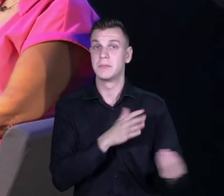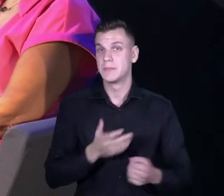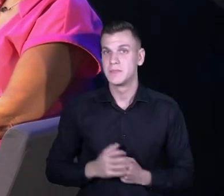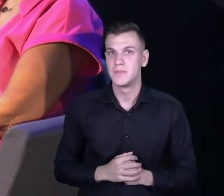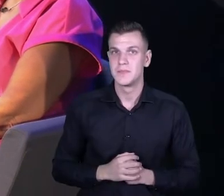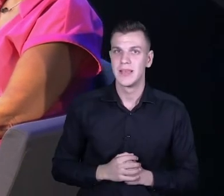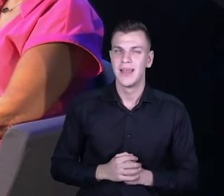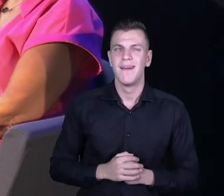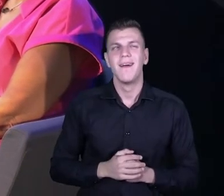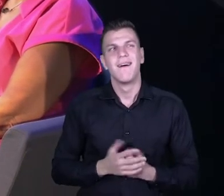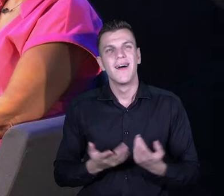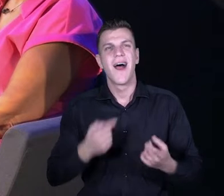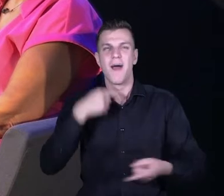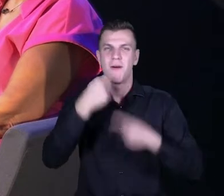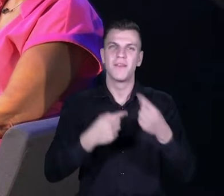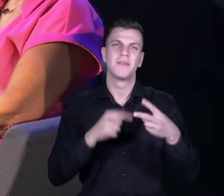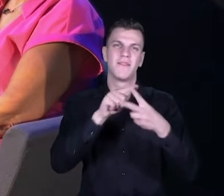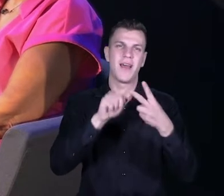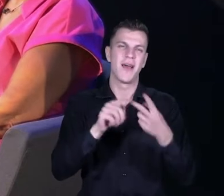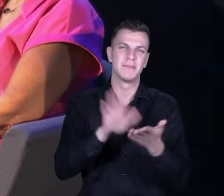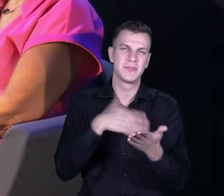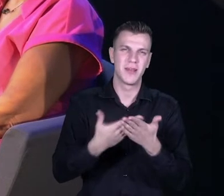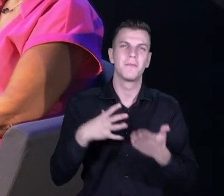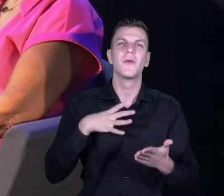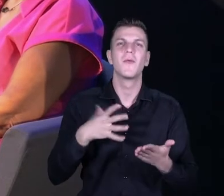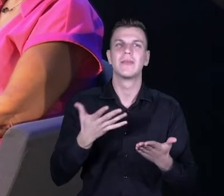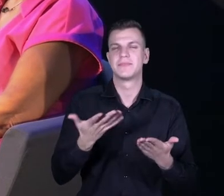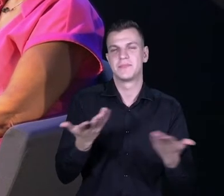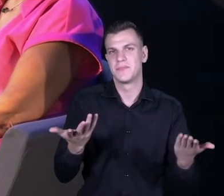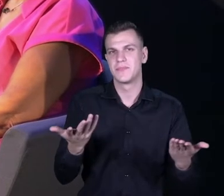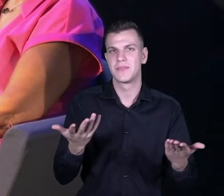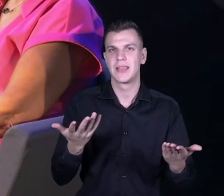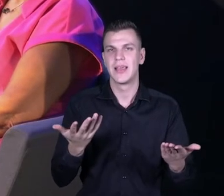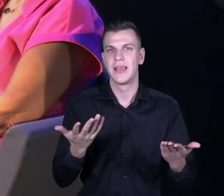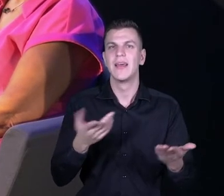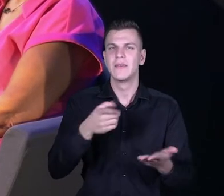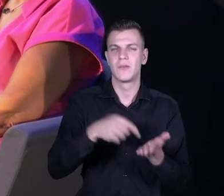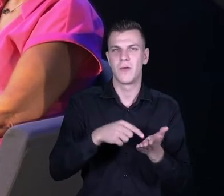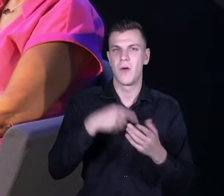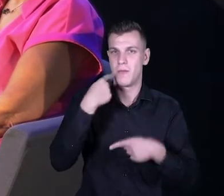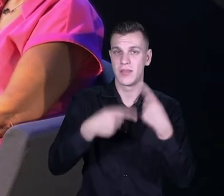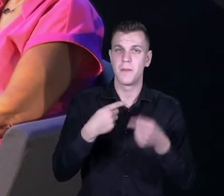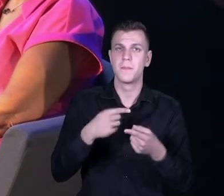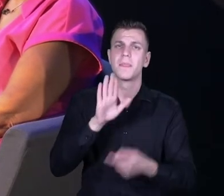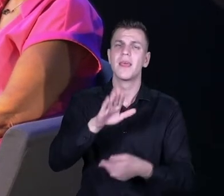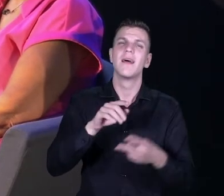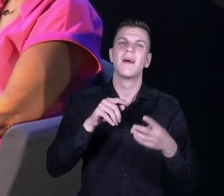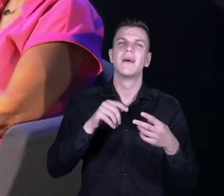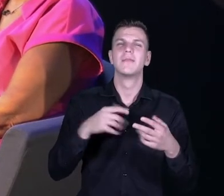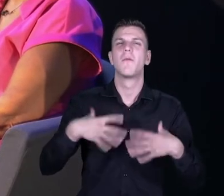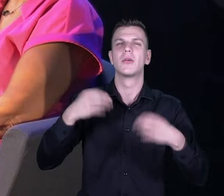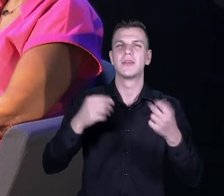To może takie dwa przykłady właśnie z tej organizacji. Natomiast jeżeli chodzi o organizację kształcenia i